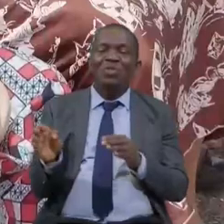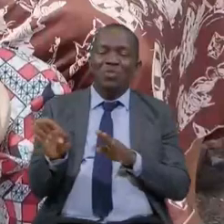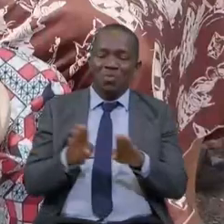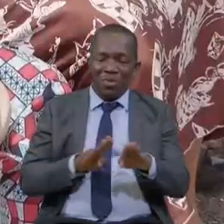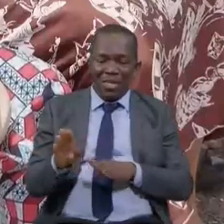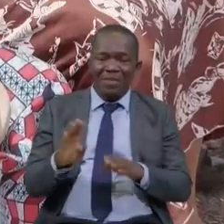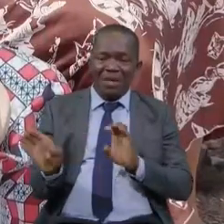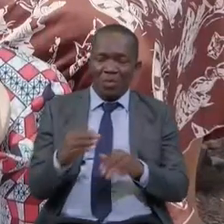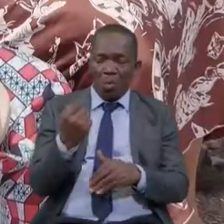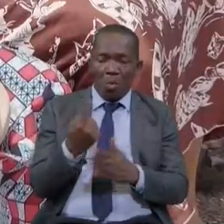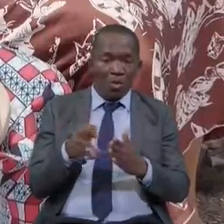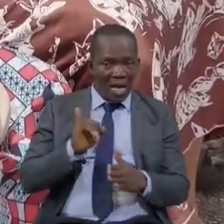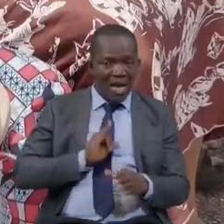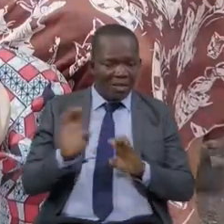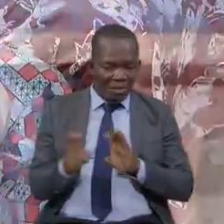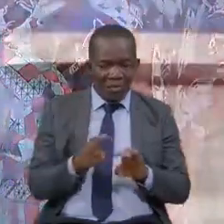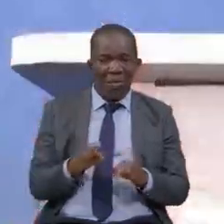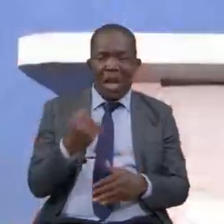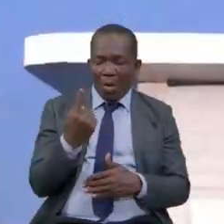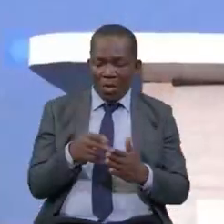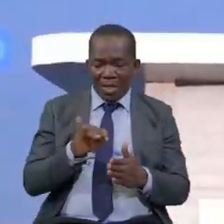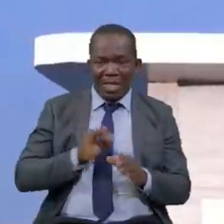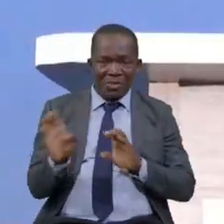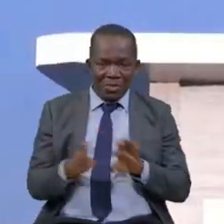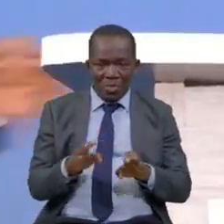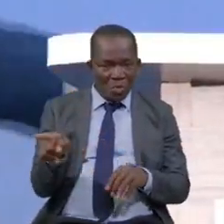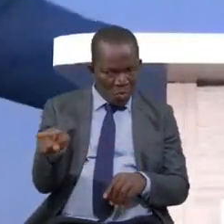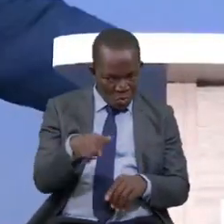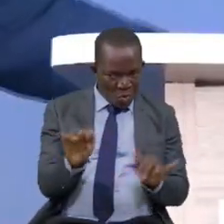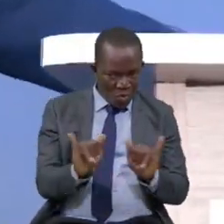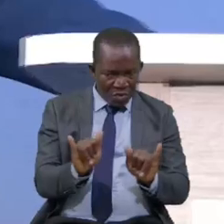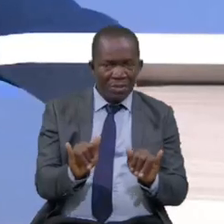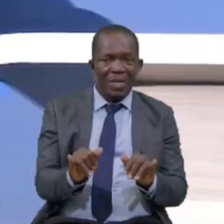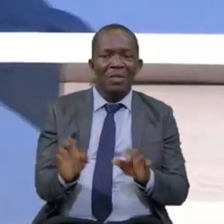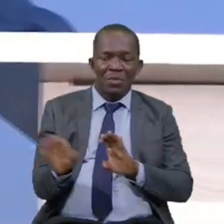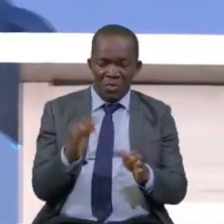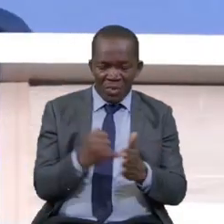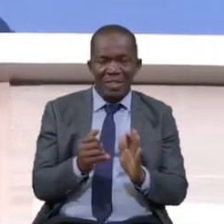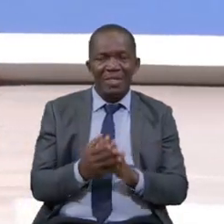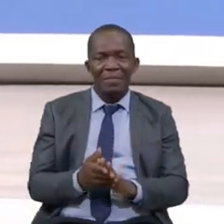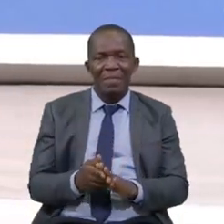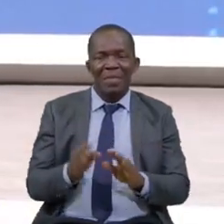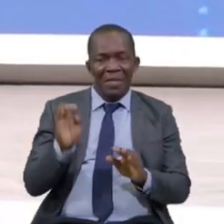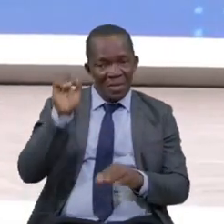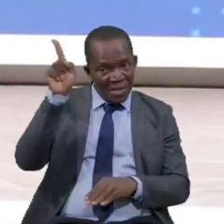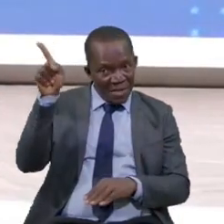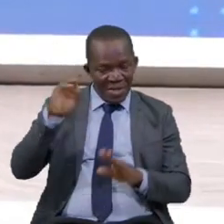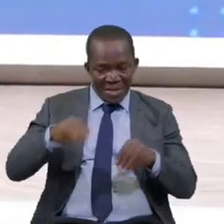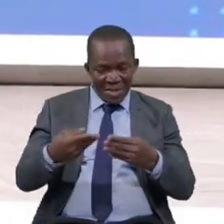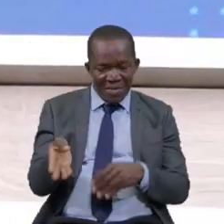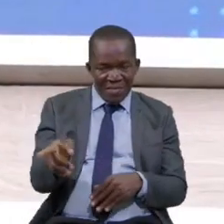que je peux faire, allez et faites-le. Il leur a donné le pouvoir, force et autorité sur tous les